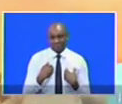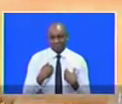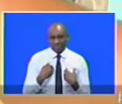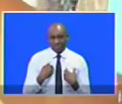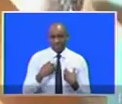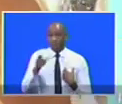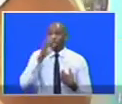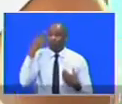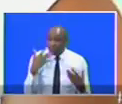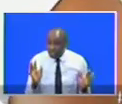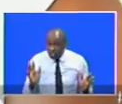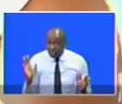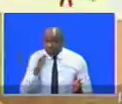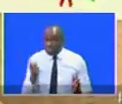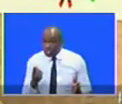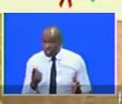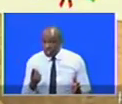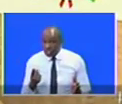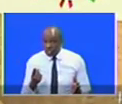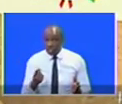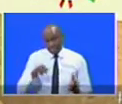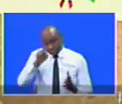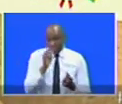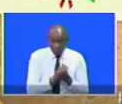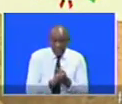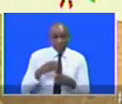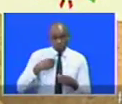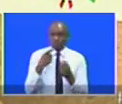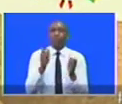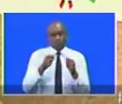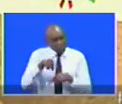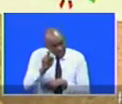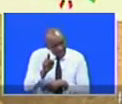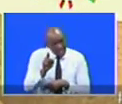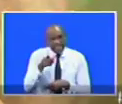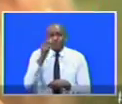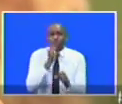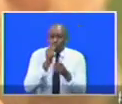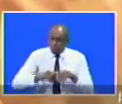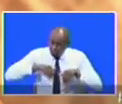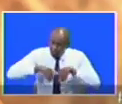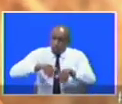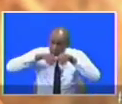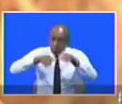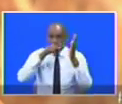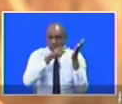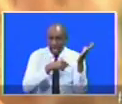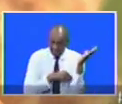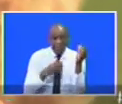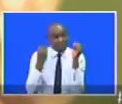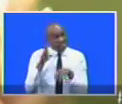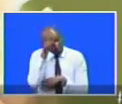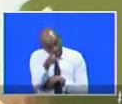Umemeza? Wacha nione. Ili kutimu na kuhitimu, hawana budi ila kufuata taratibu maalum. Wengi